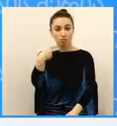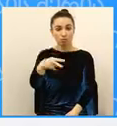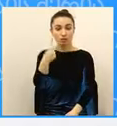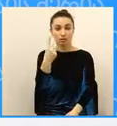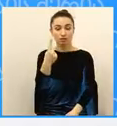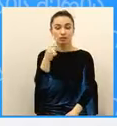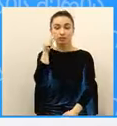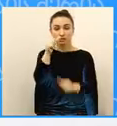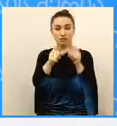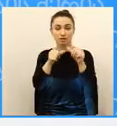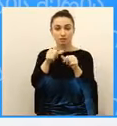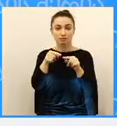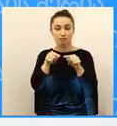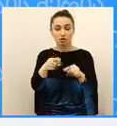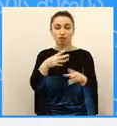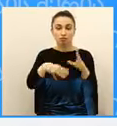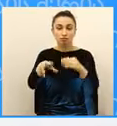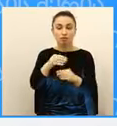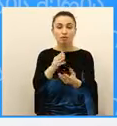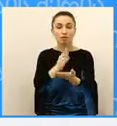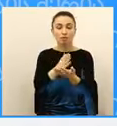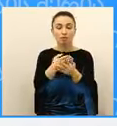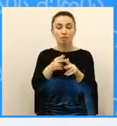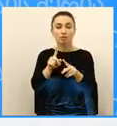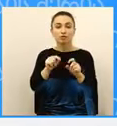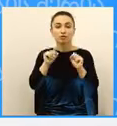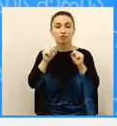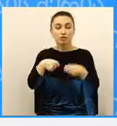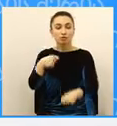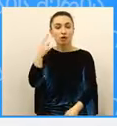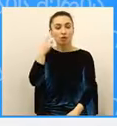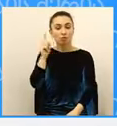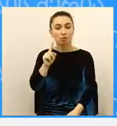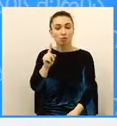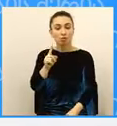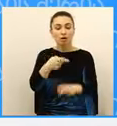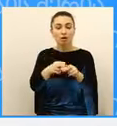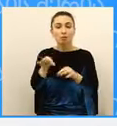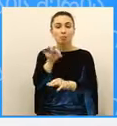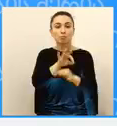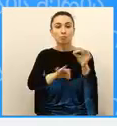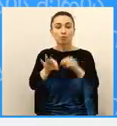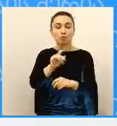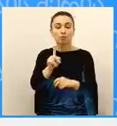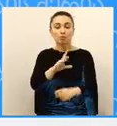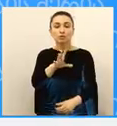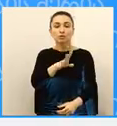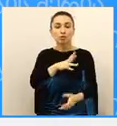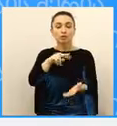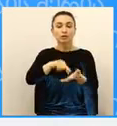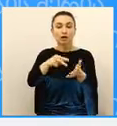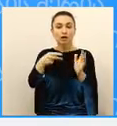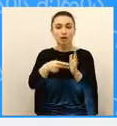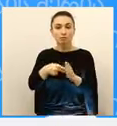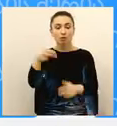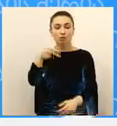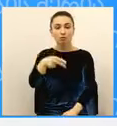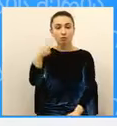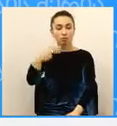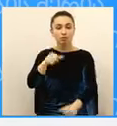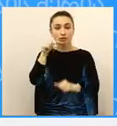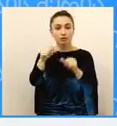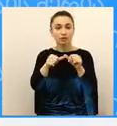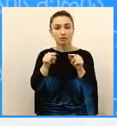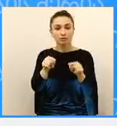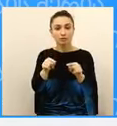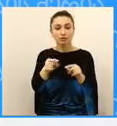2021 წელს გარკვეულწილად ჩვენ გვაქვს იმის შესაძლებლობა, რომ ის პროექტები, რომელიც იყო დაგეგმილი 2020